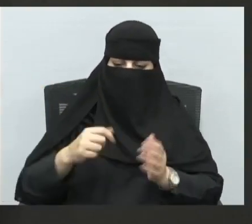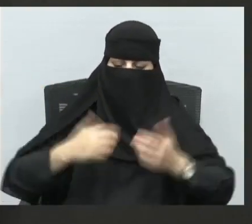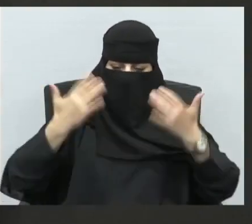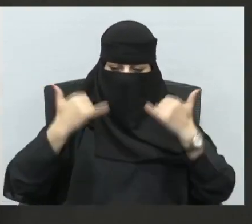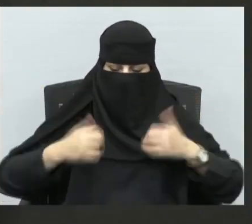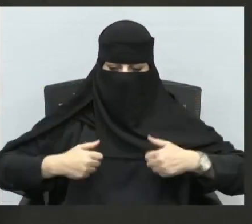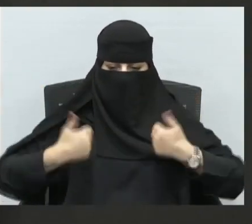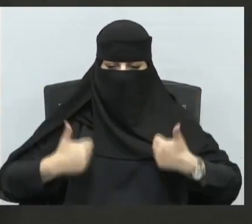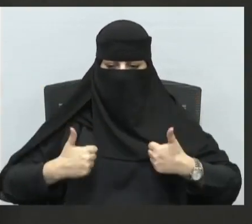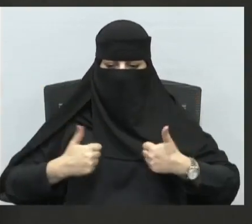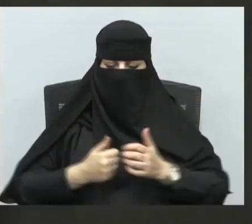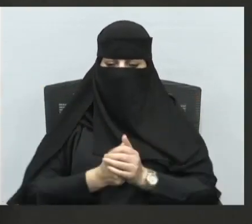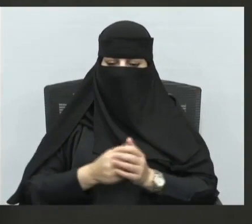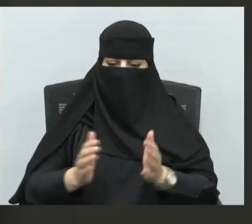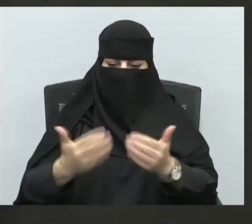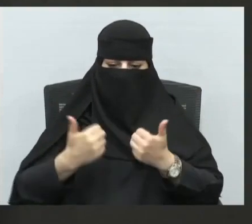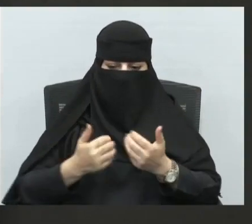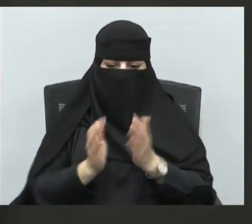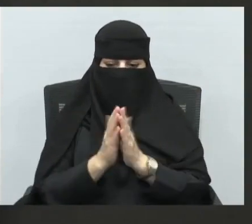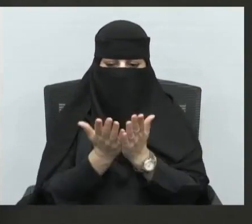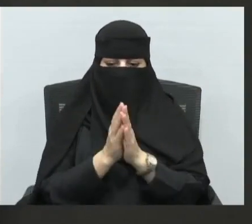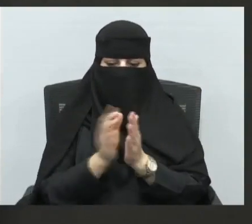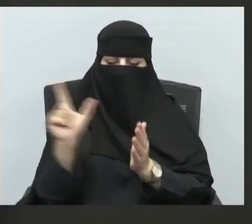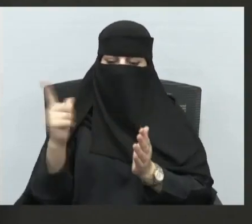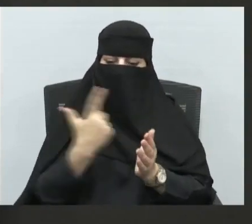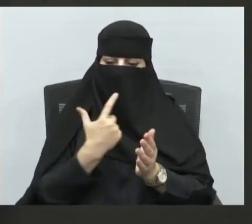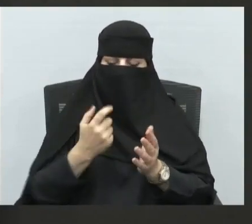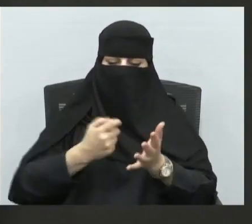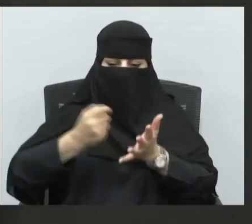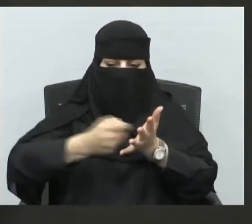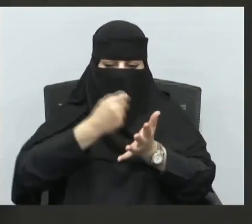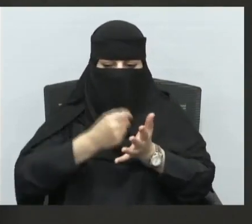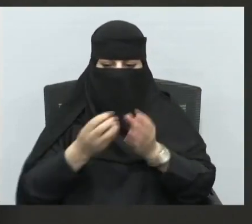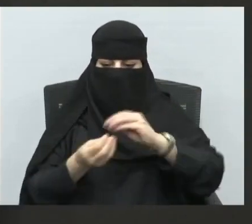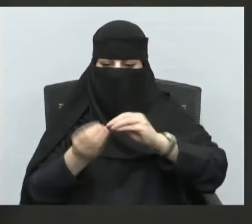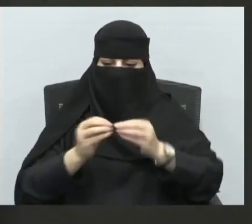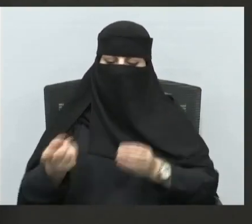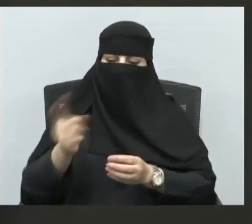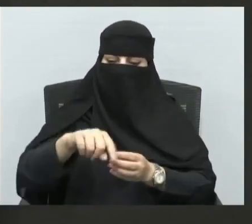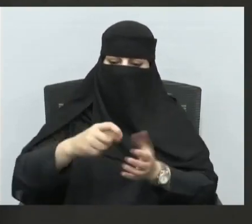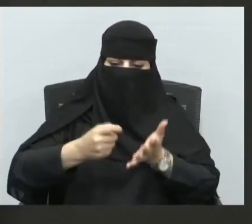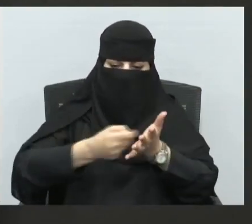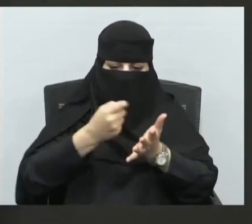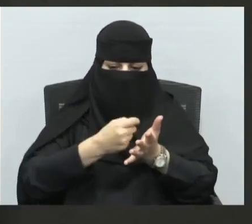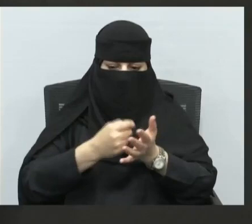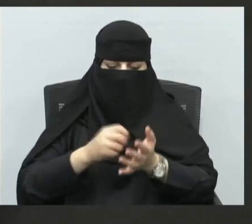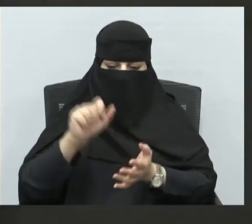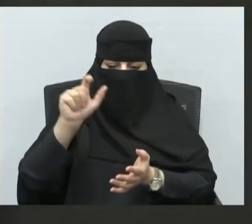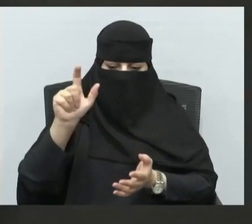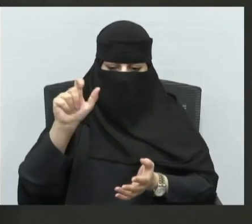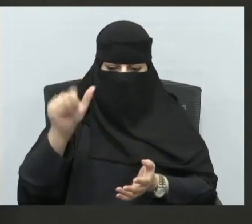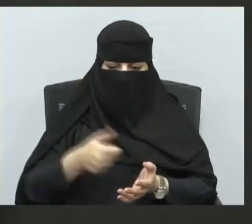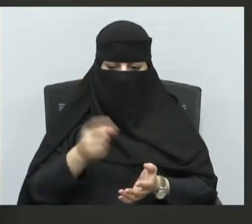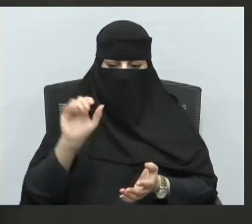صحيحه نحضر كتاب لغتي واقلام التلوين وكذلك قلم الرصاص